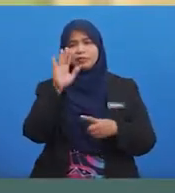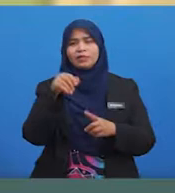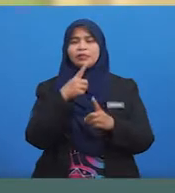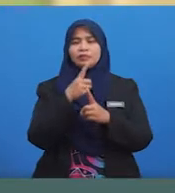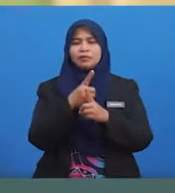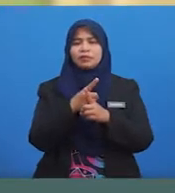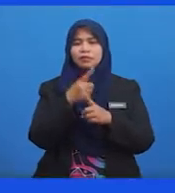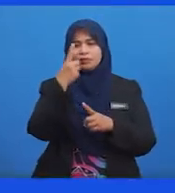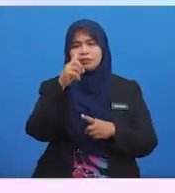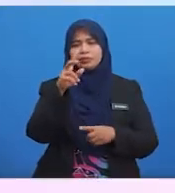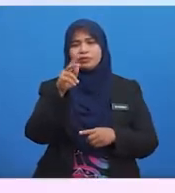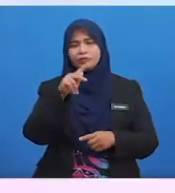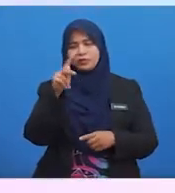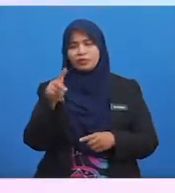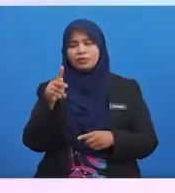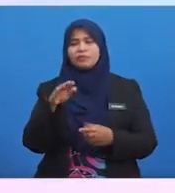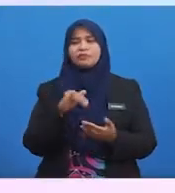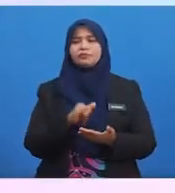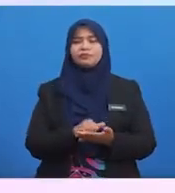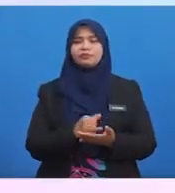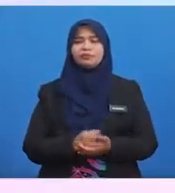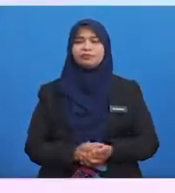kuis berikut soalan